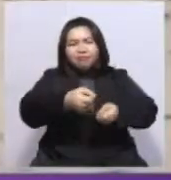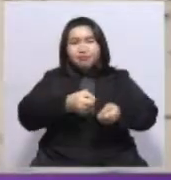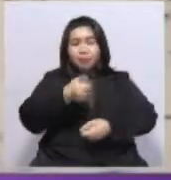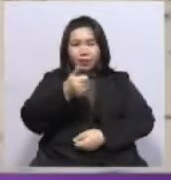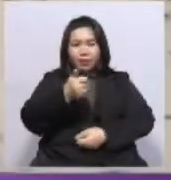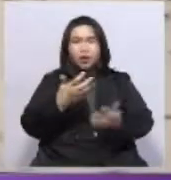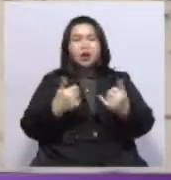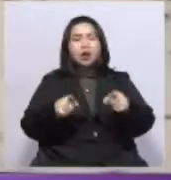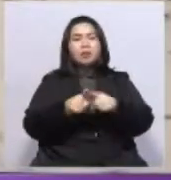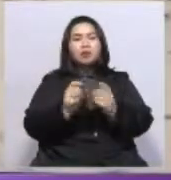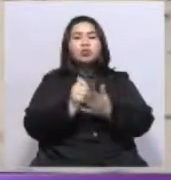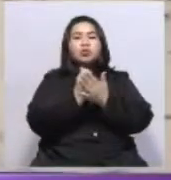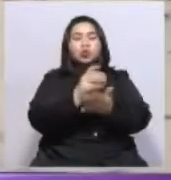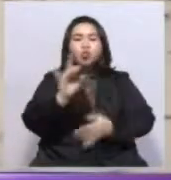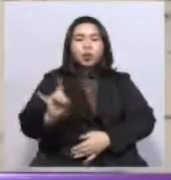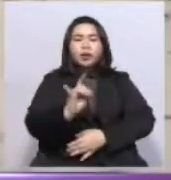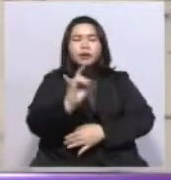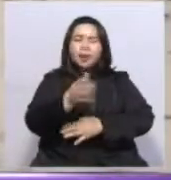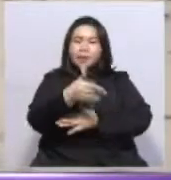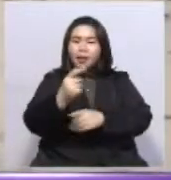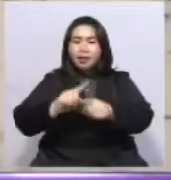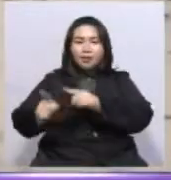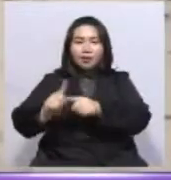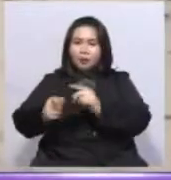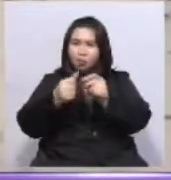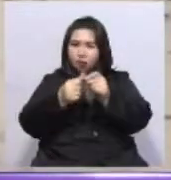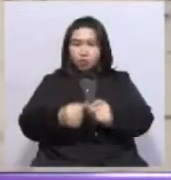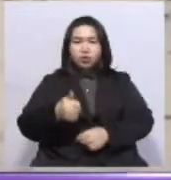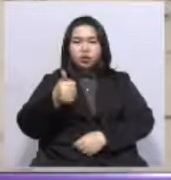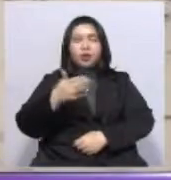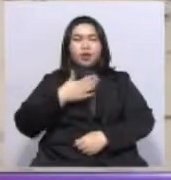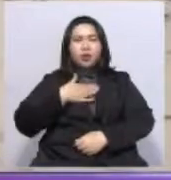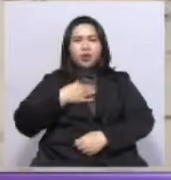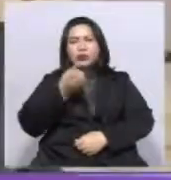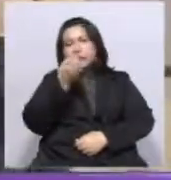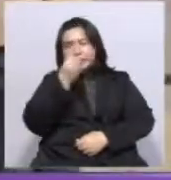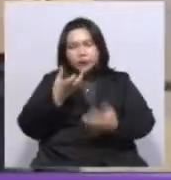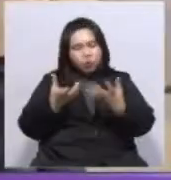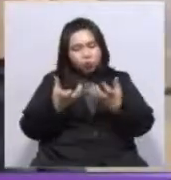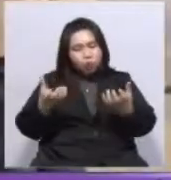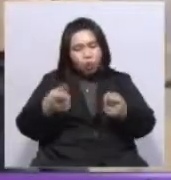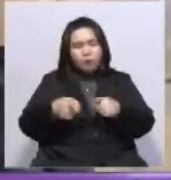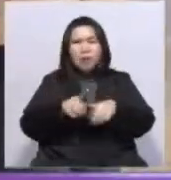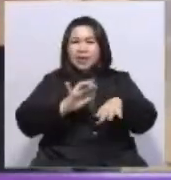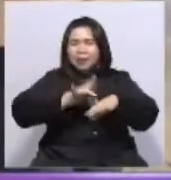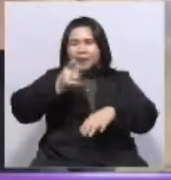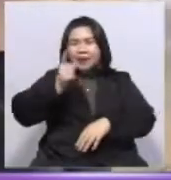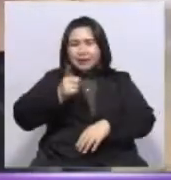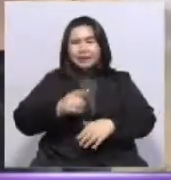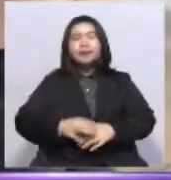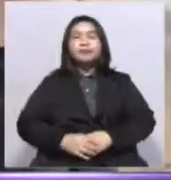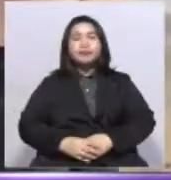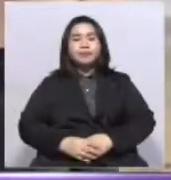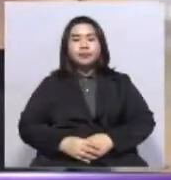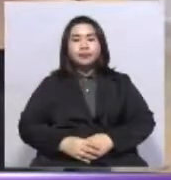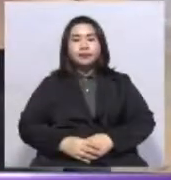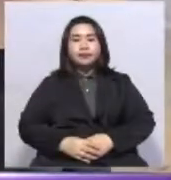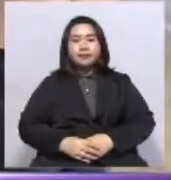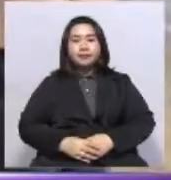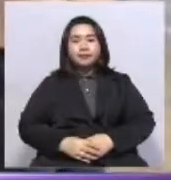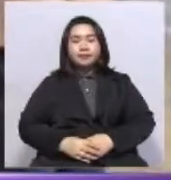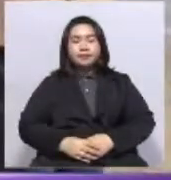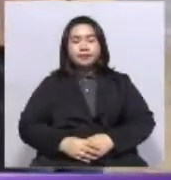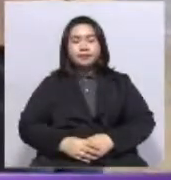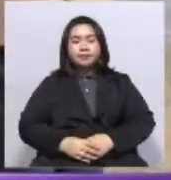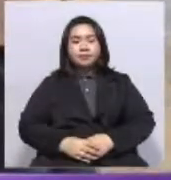ช่วยอนุรักษ์สัตว์ทะเลอย่างยั่งยืนอีกทั้งยังทำให้เราได้บริโภคปลาที่จับตามธรรมชาติอีกด้วยค่ะ